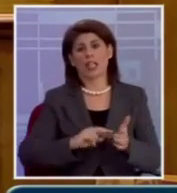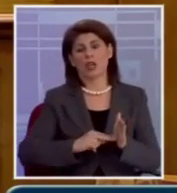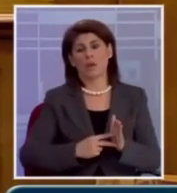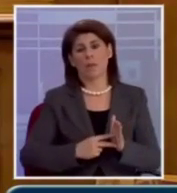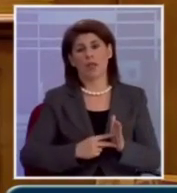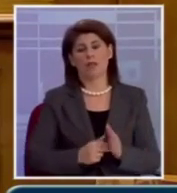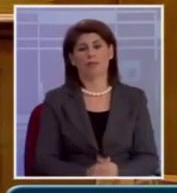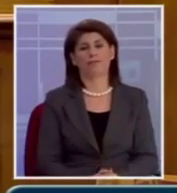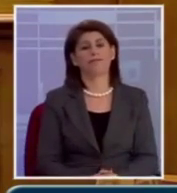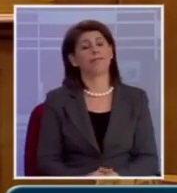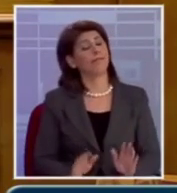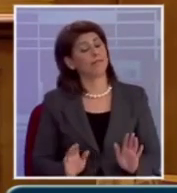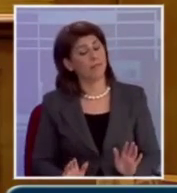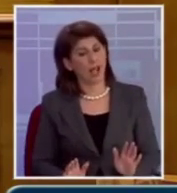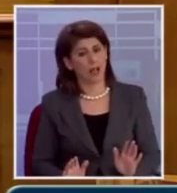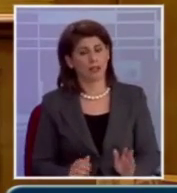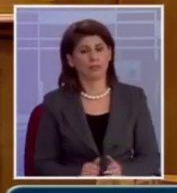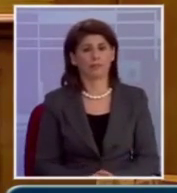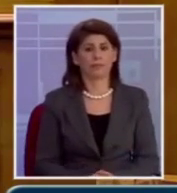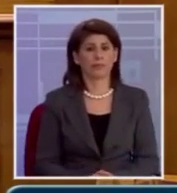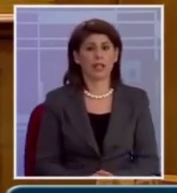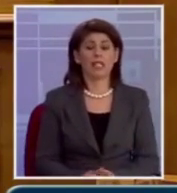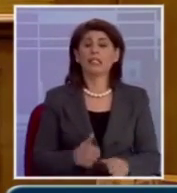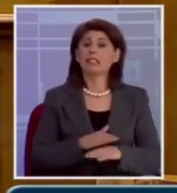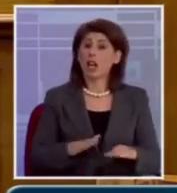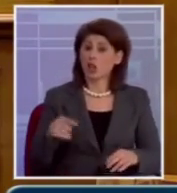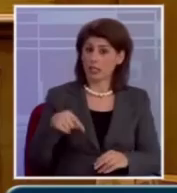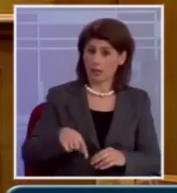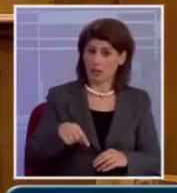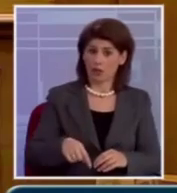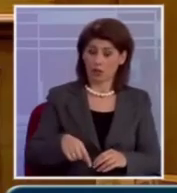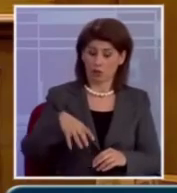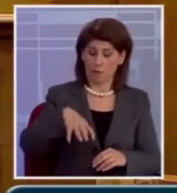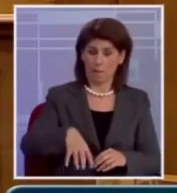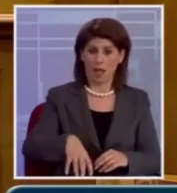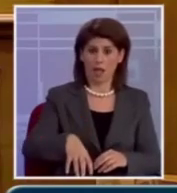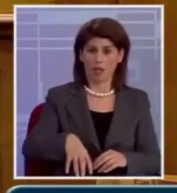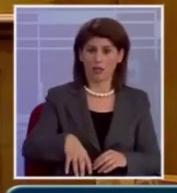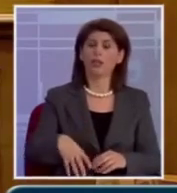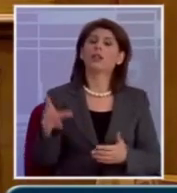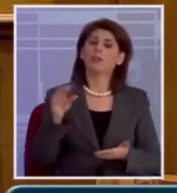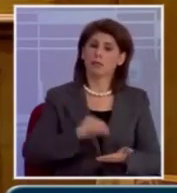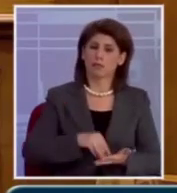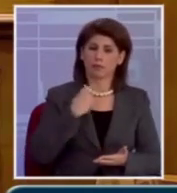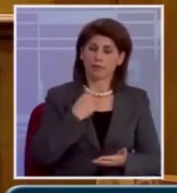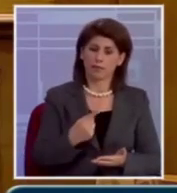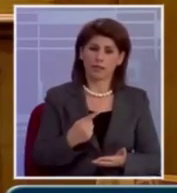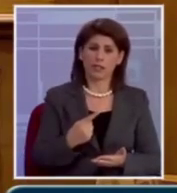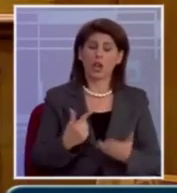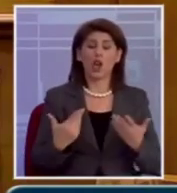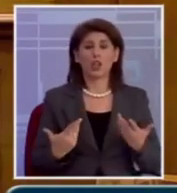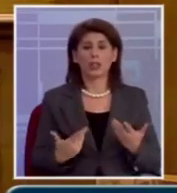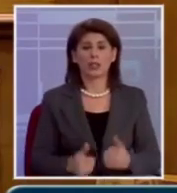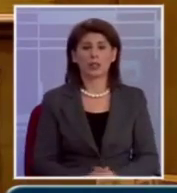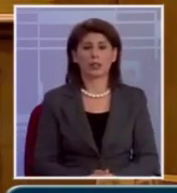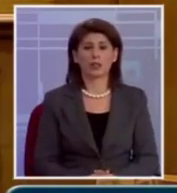οικονομία. Άρα, ολοκληρώνοντας αυτό το τομέα, επαναλαμβάνω πάλι ότι